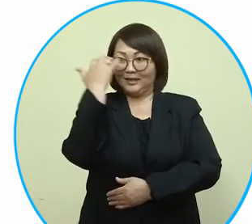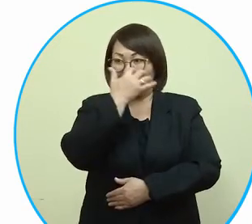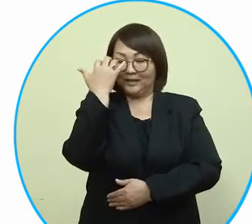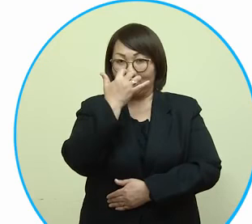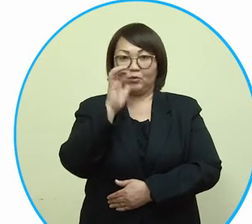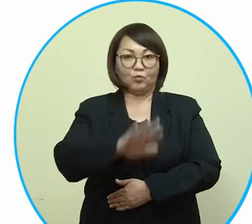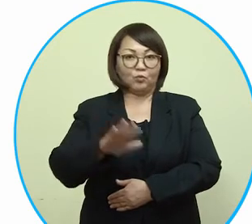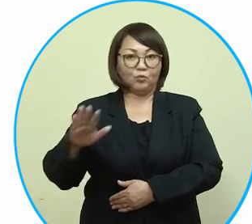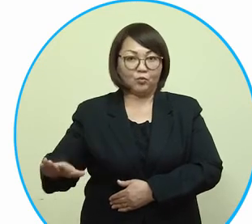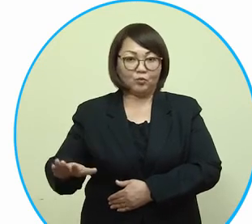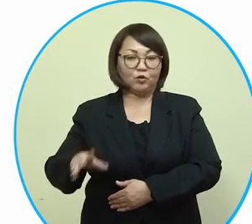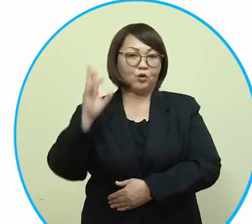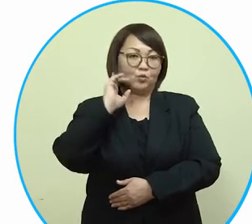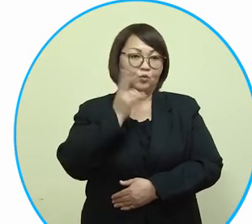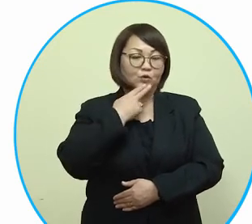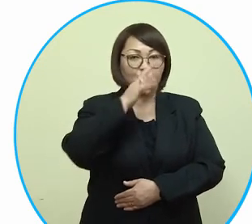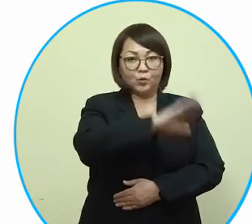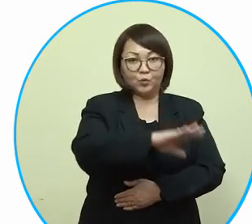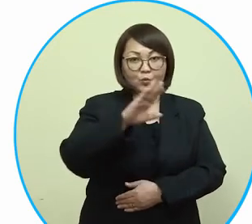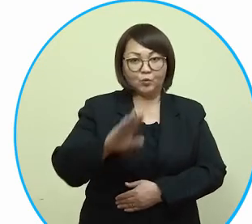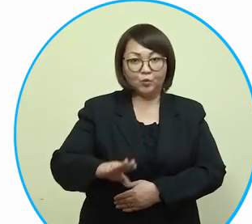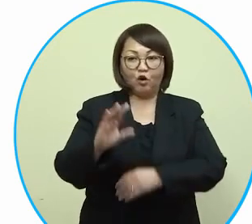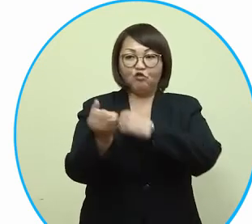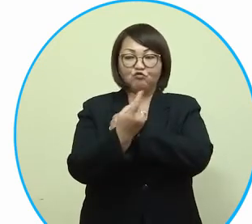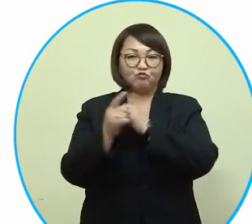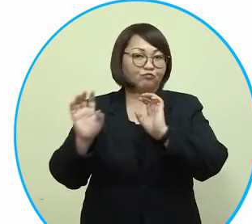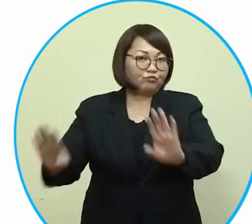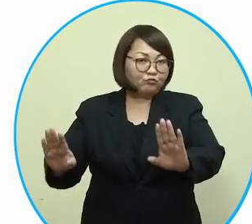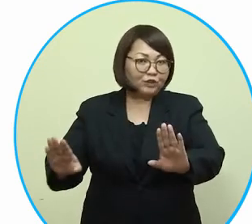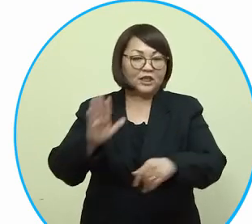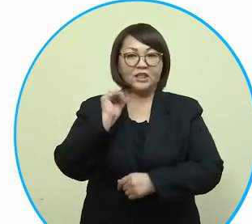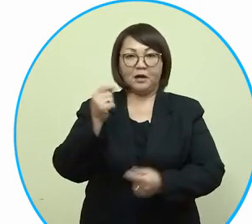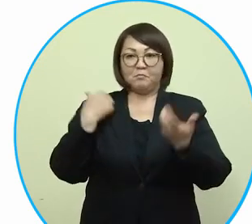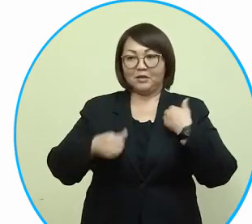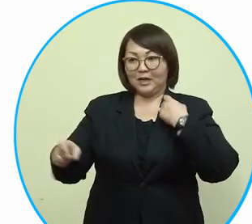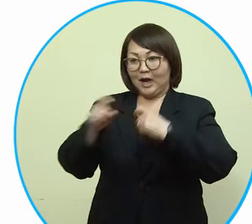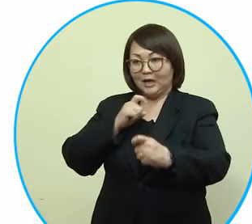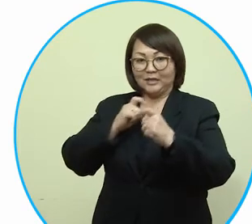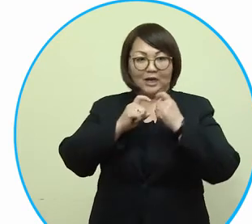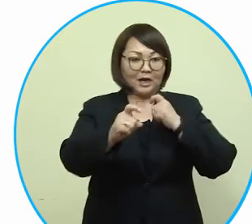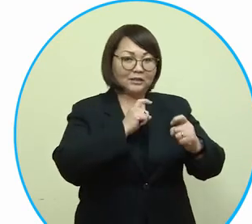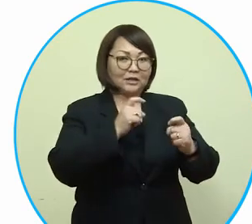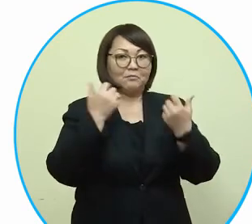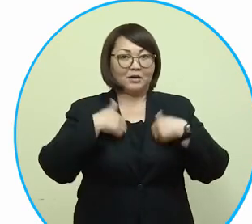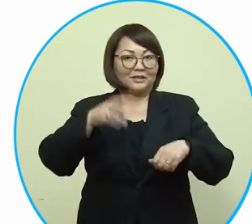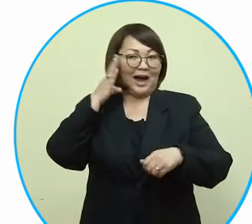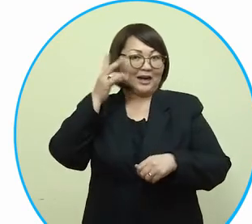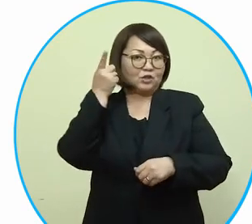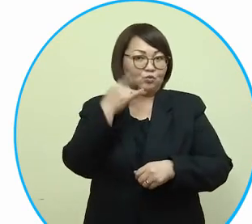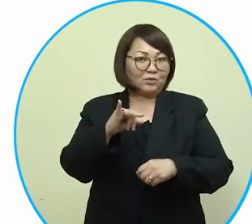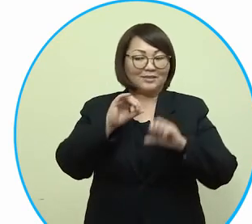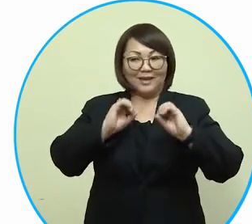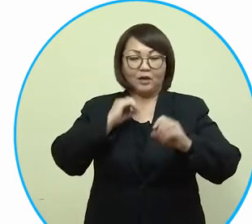МАН ОЛХООР ХАРАНИЙ БЕРХИШИЛ ТАЙ ХУГХУД СОНСГЛИЙ БЕРХИШИИЛ ТАЙ ХУГХТУДИЙН онцилуғы тэдгэртэй ажиллах аргадзүй,